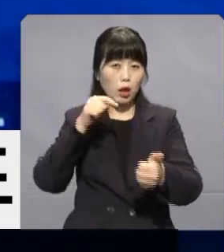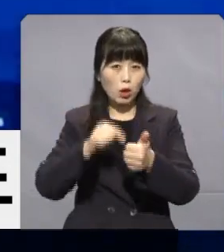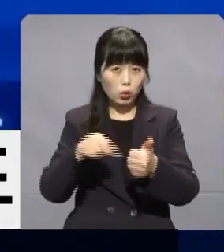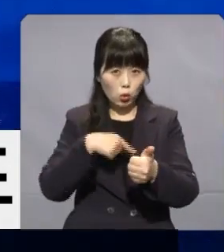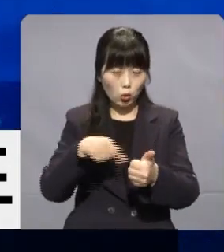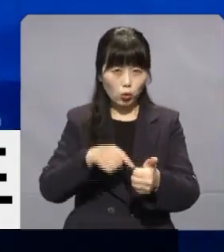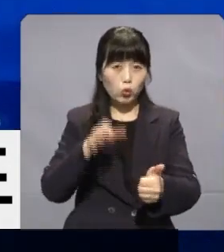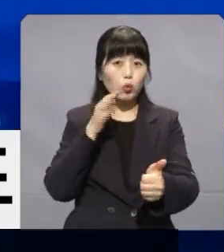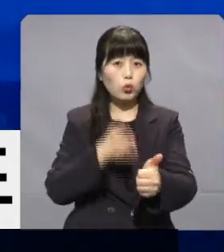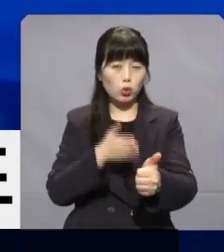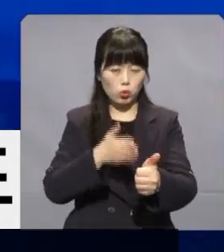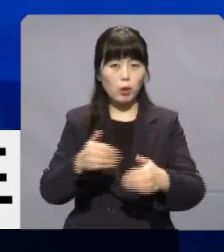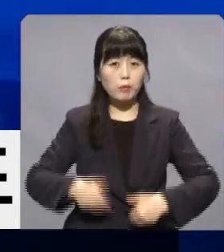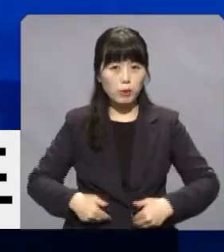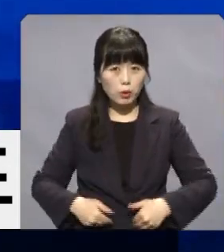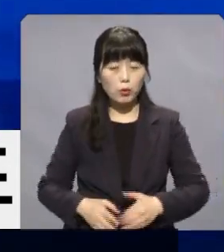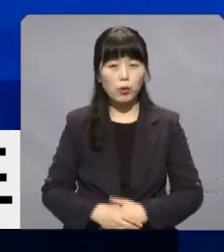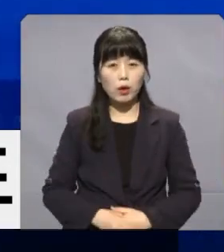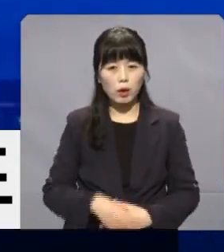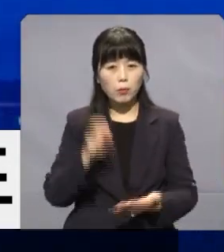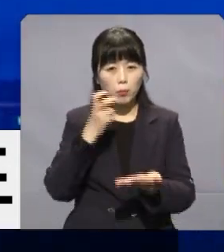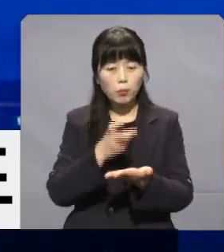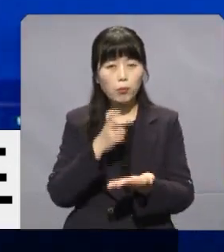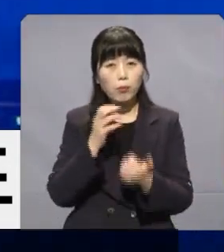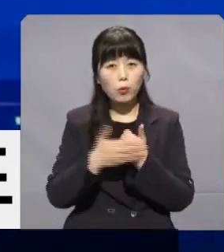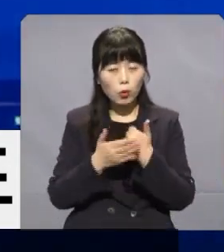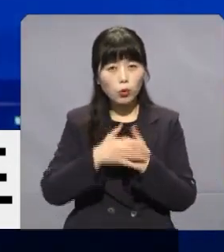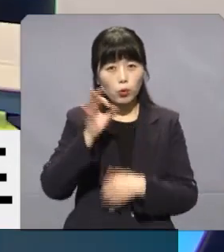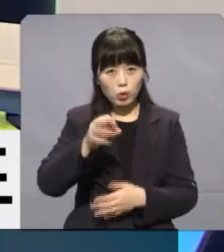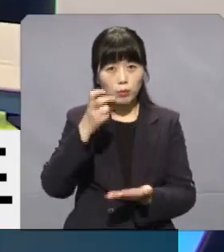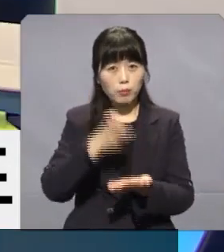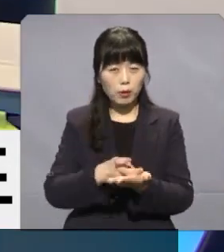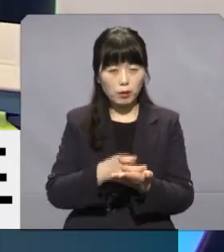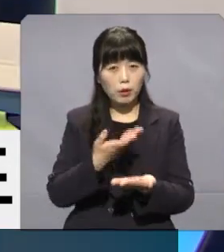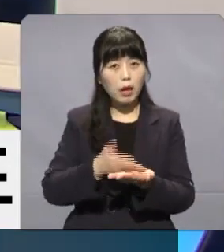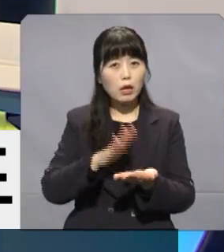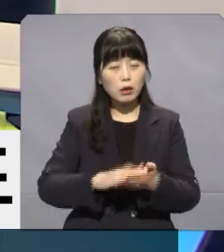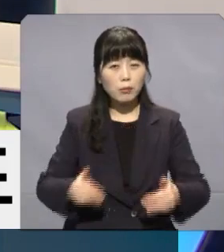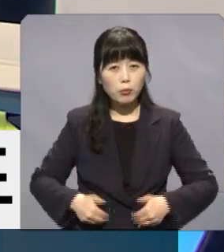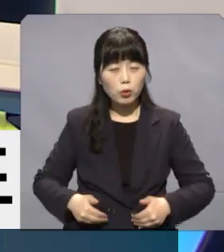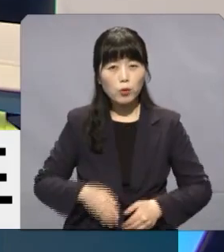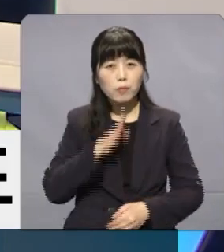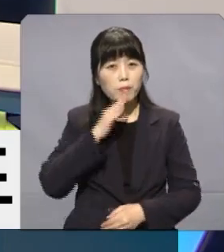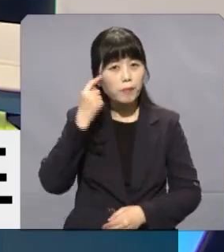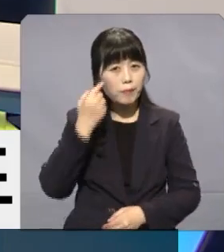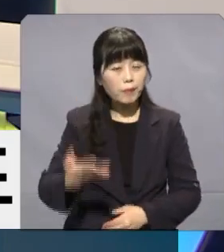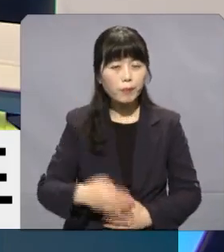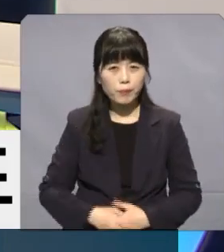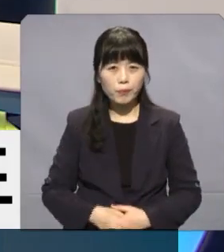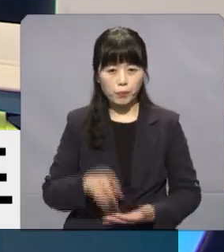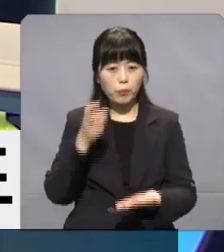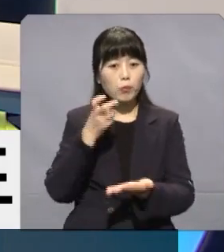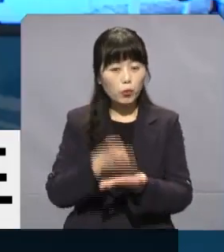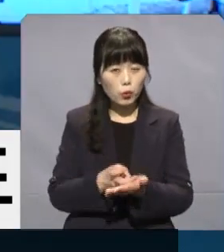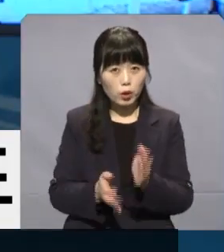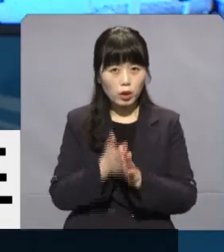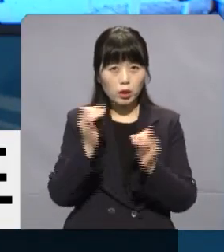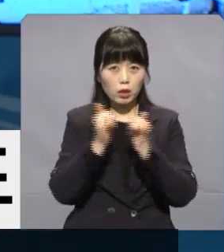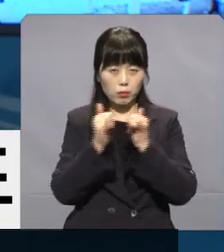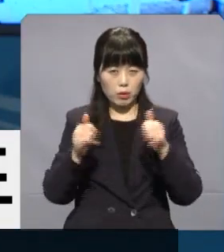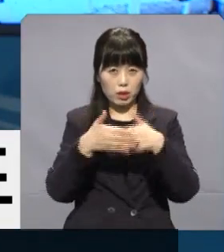이런 지적도 나오는데 현의 보조금법이 좀 개선되어야 될 필요가 있다고 보세요 그러니까 법으로 해서